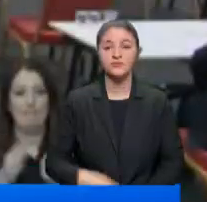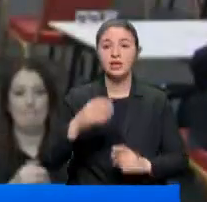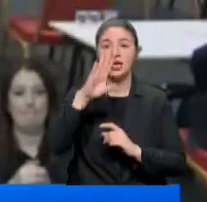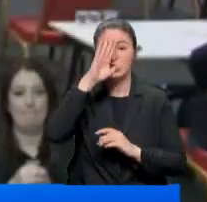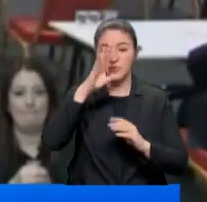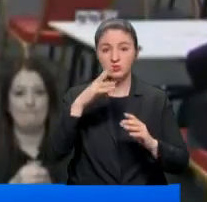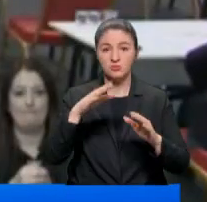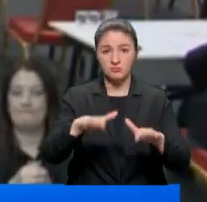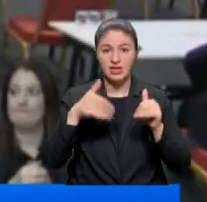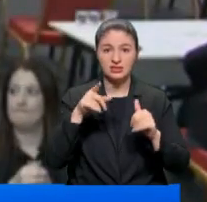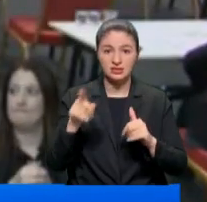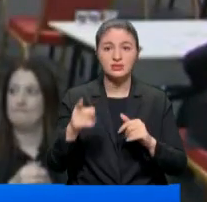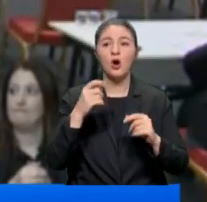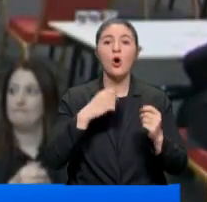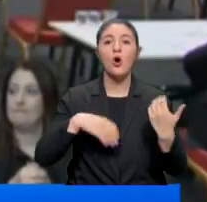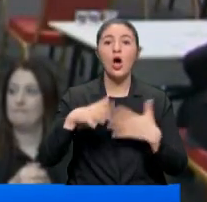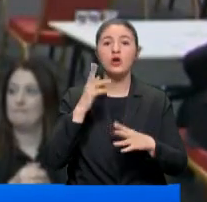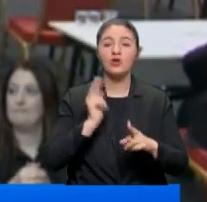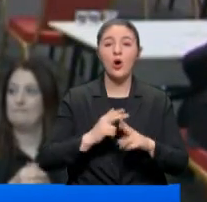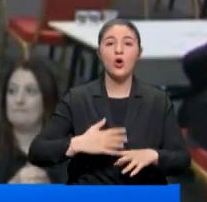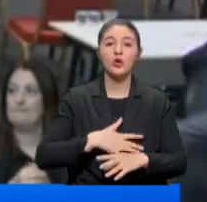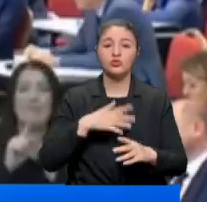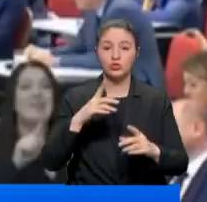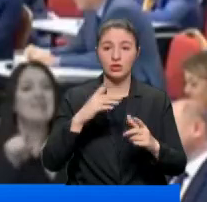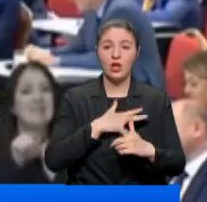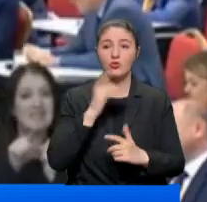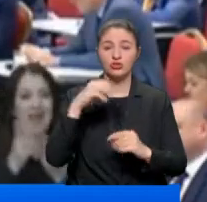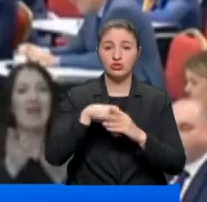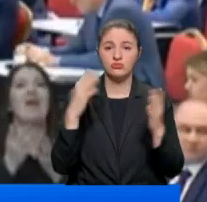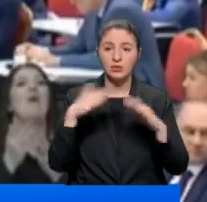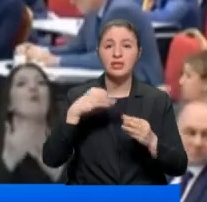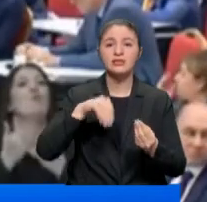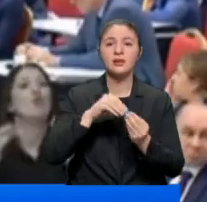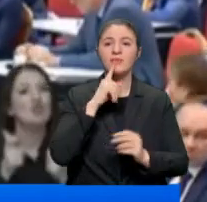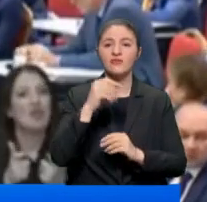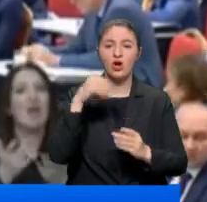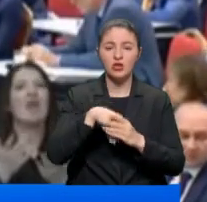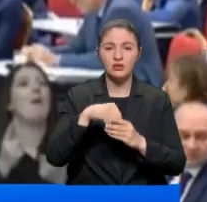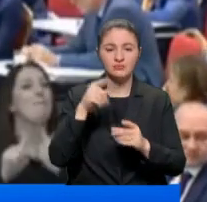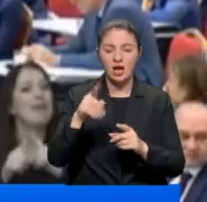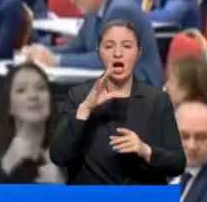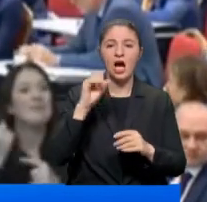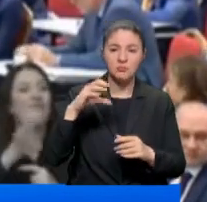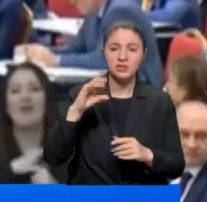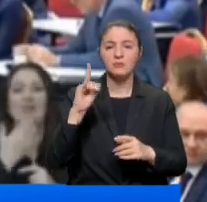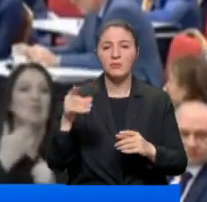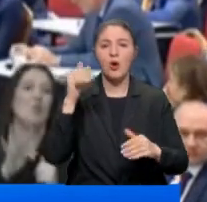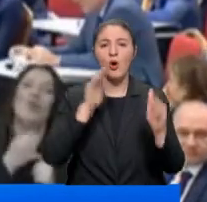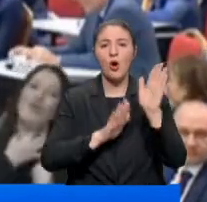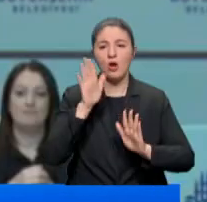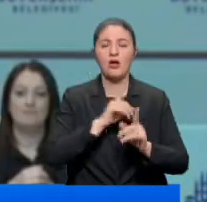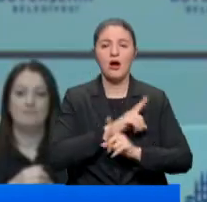İBB Meclisi İSKİ Olağanüstü Genel Kurulu için toplandı. İSKİ'nin zam talebini içeren teklif AK Parti ve MHP grubunun